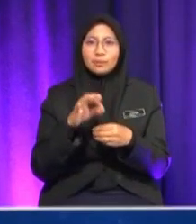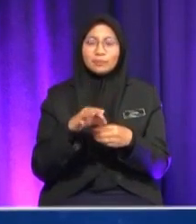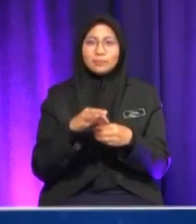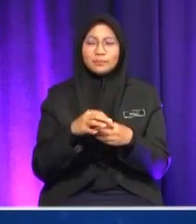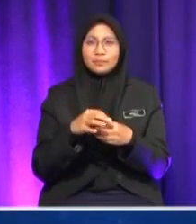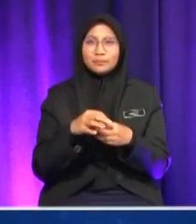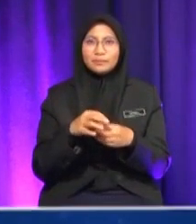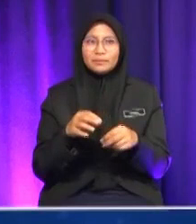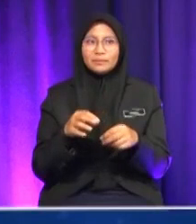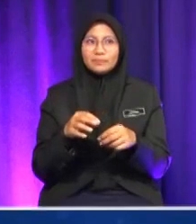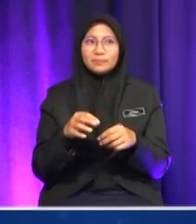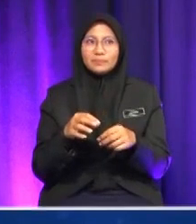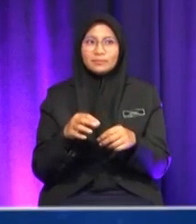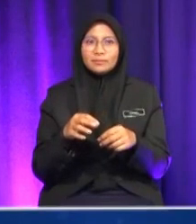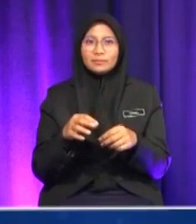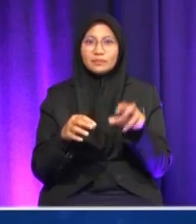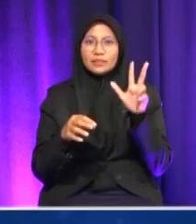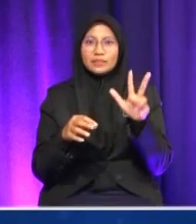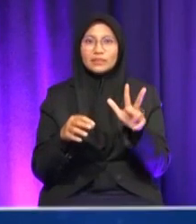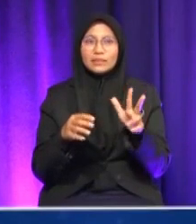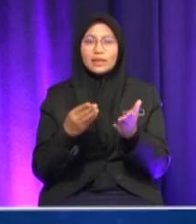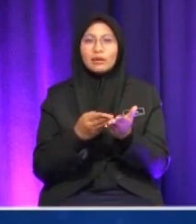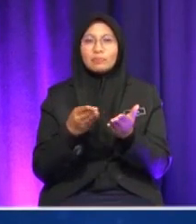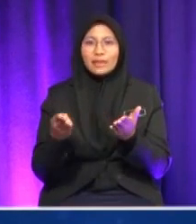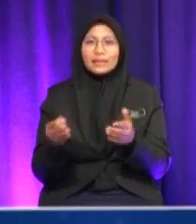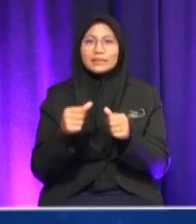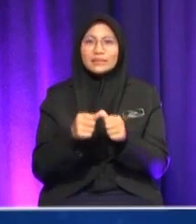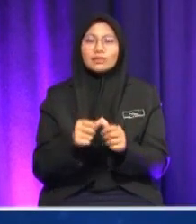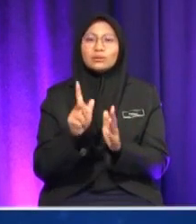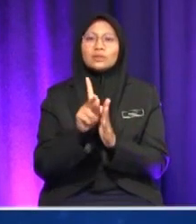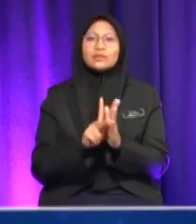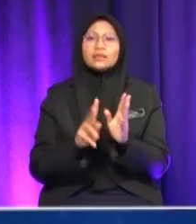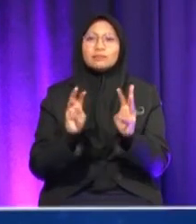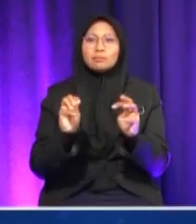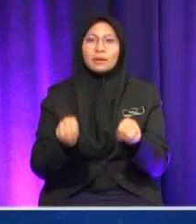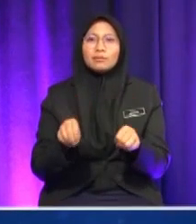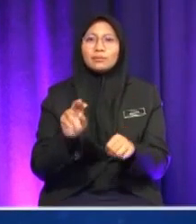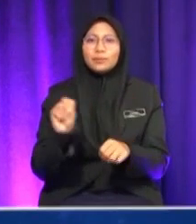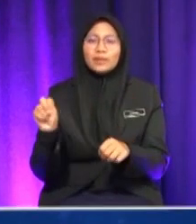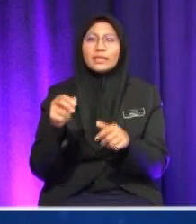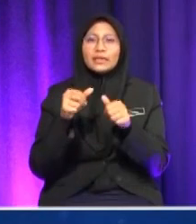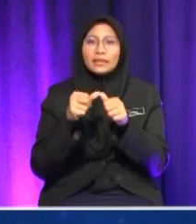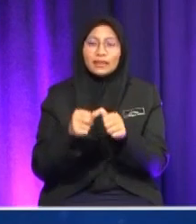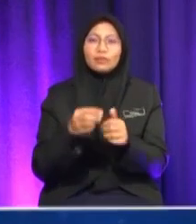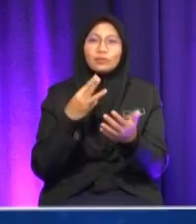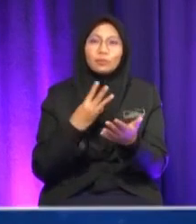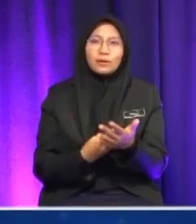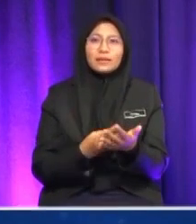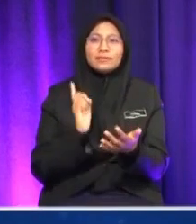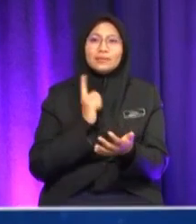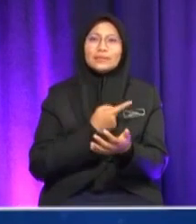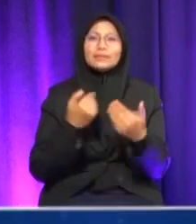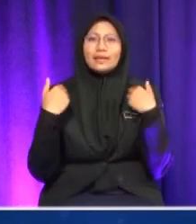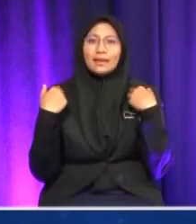yang ketiga, berbelanja mengikut kemampuan kita, mengikut jumlah wang yang kita ada,